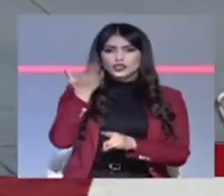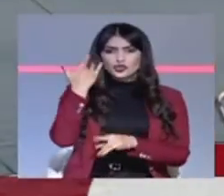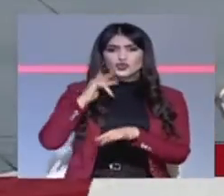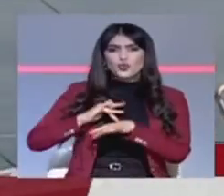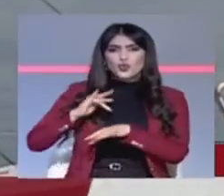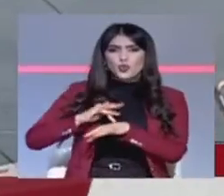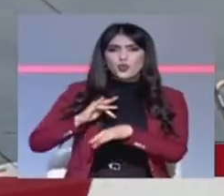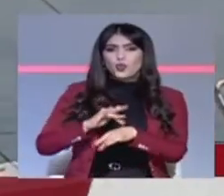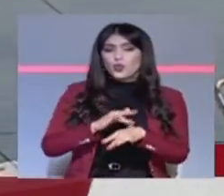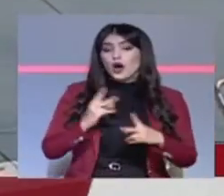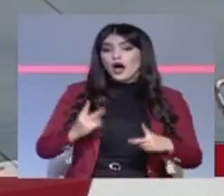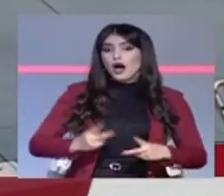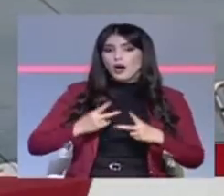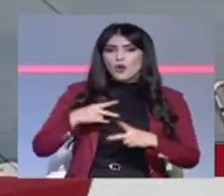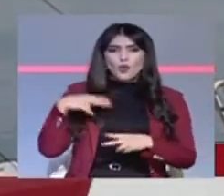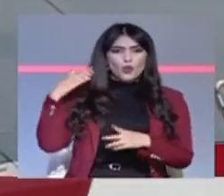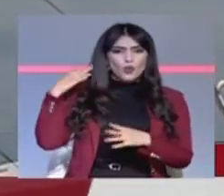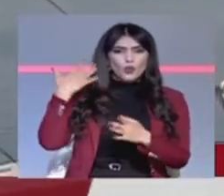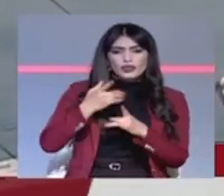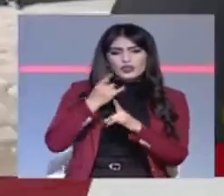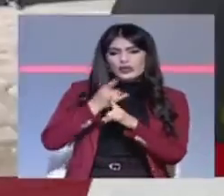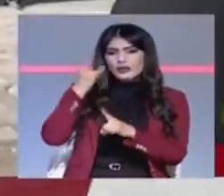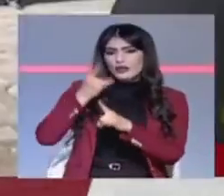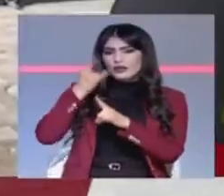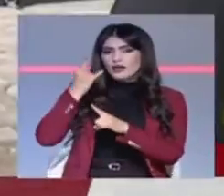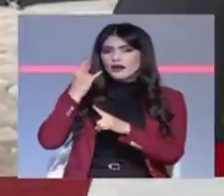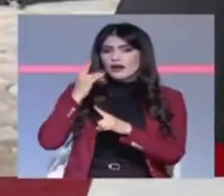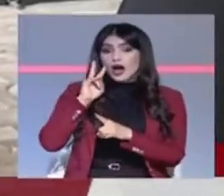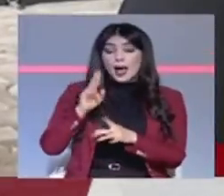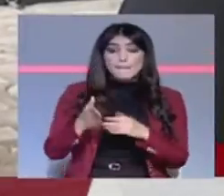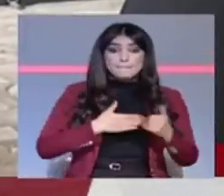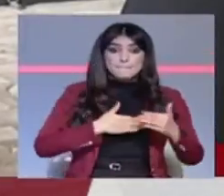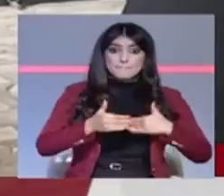على حضاره مرت من هنا اهميه